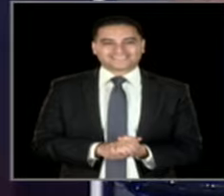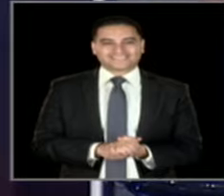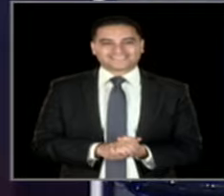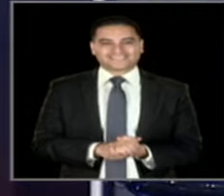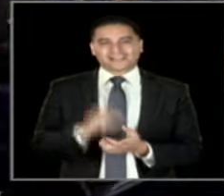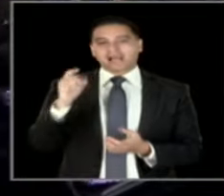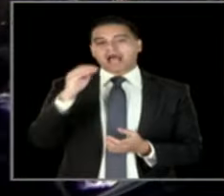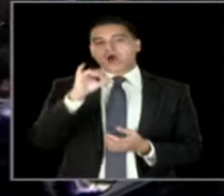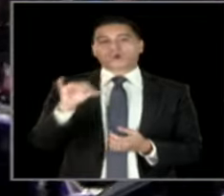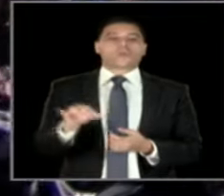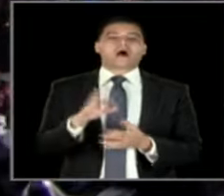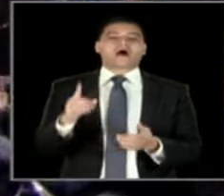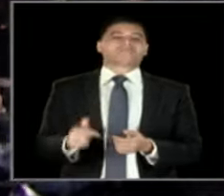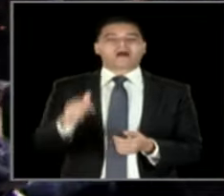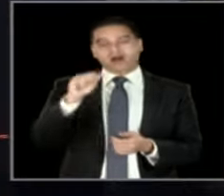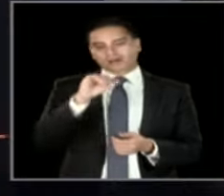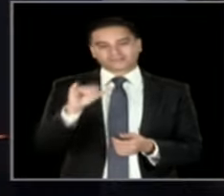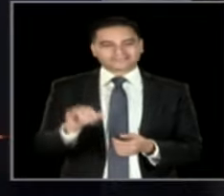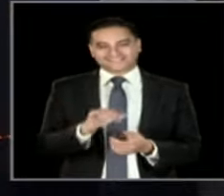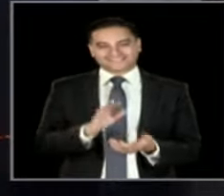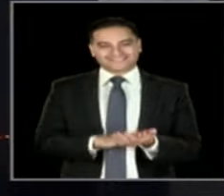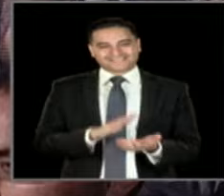نجوى راضي.